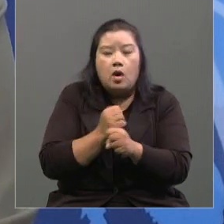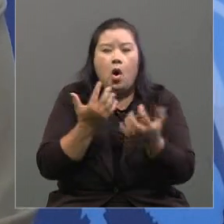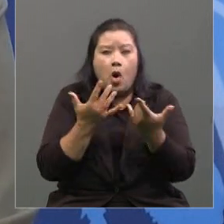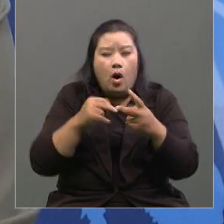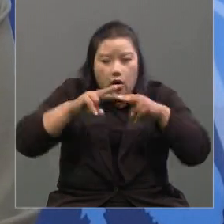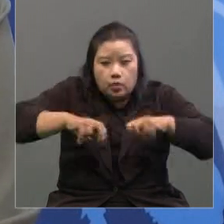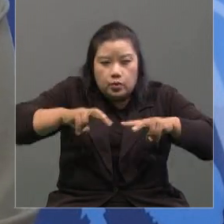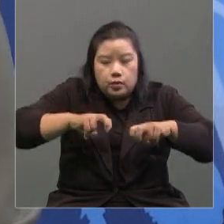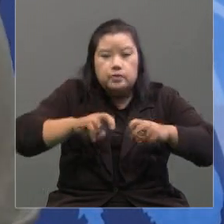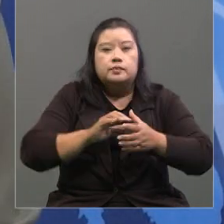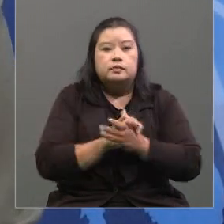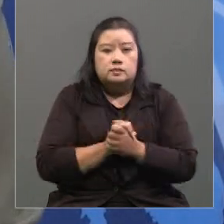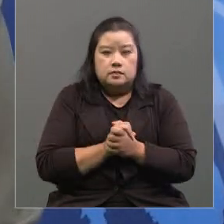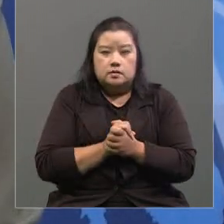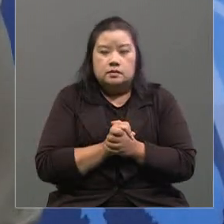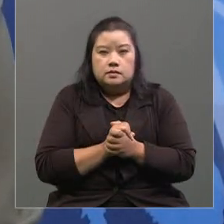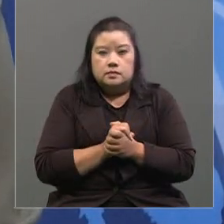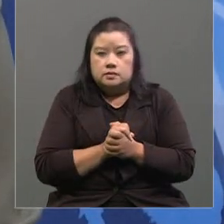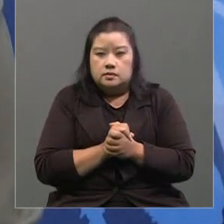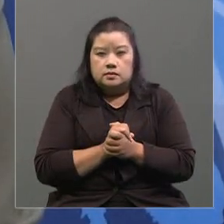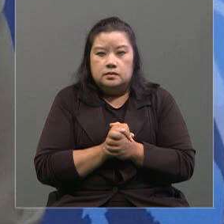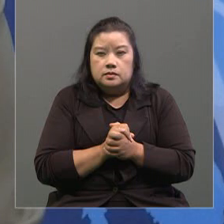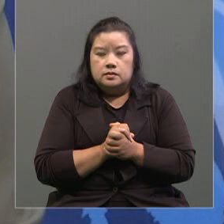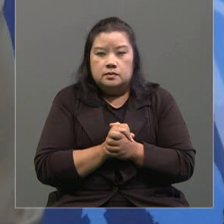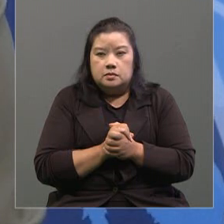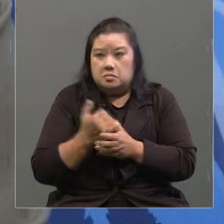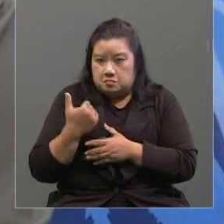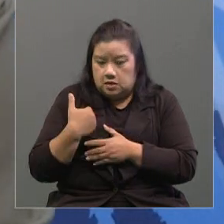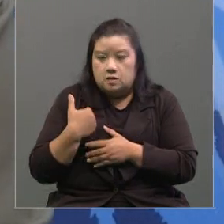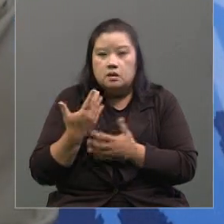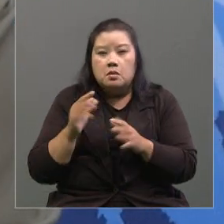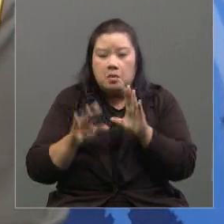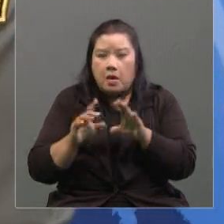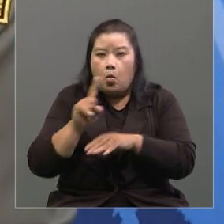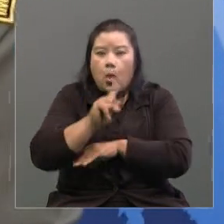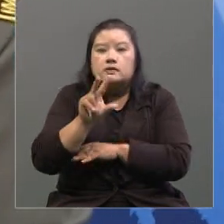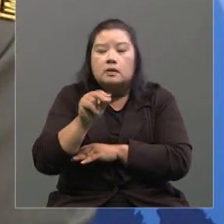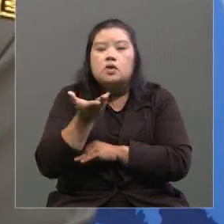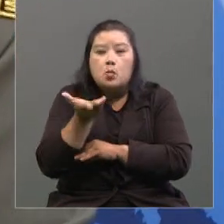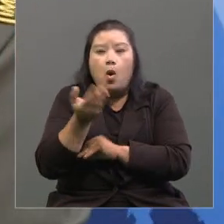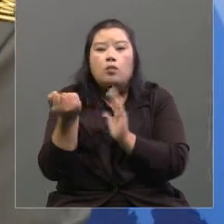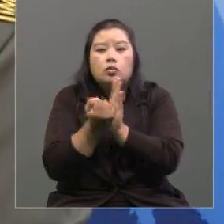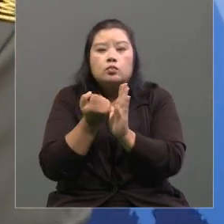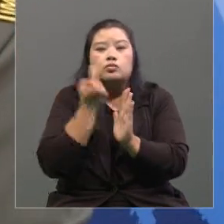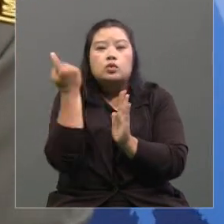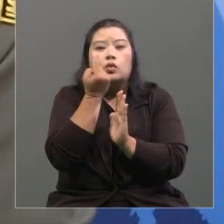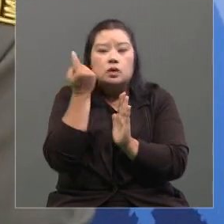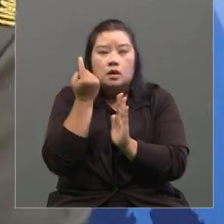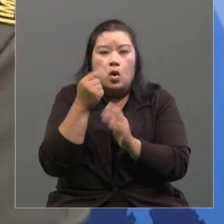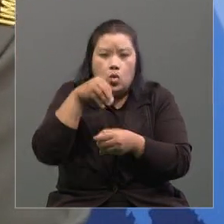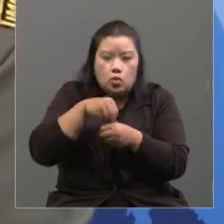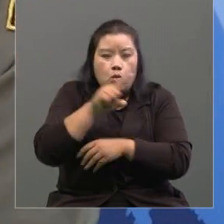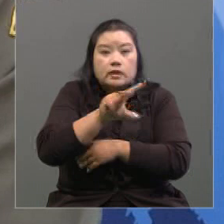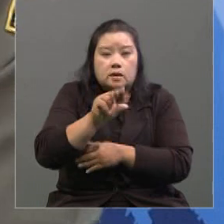สืบสวนนะครับประเด็นนี้ครับเป็นวีซ่าขอ30ก็คือเข้ามาลักษณะของการอยู่30วัน